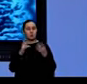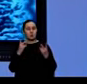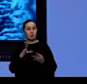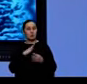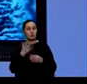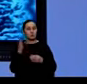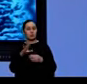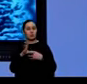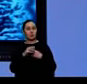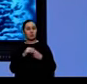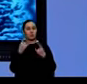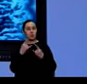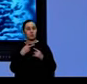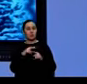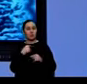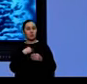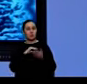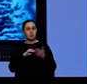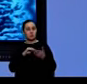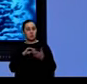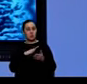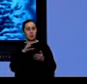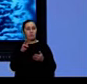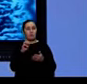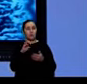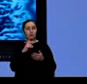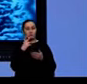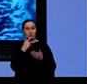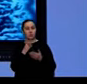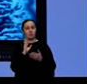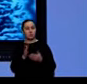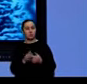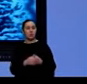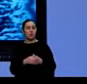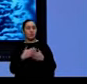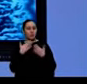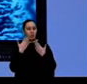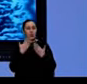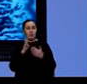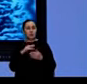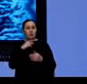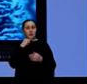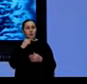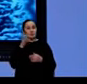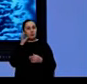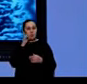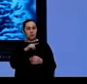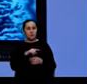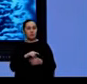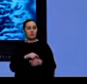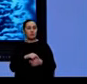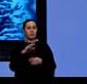эди. Келинг, экранда ҳозир мен тузган матнни кўриб чиқамиз. Ўқийман, диққат билан